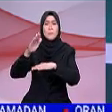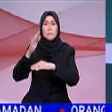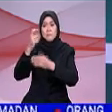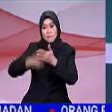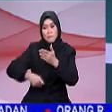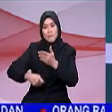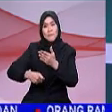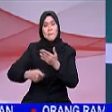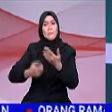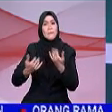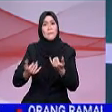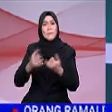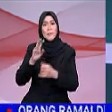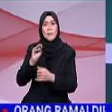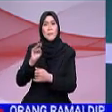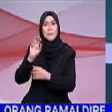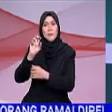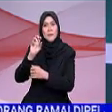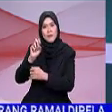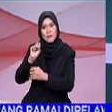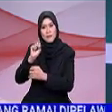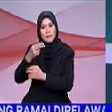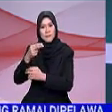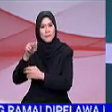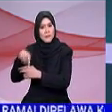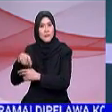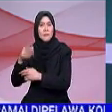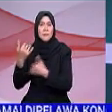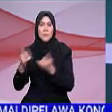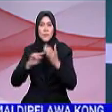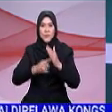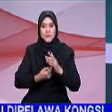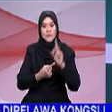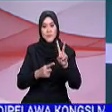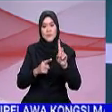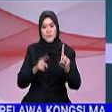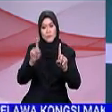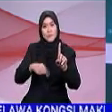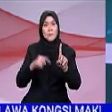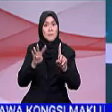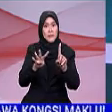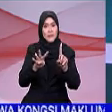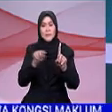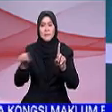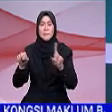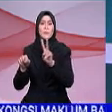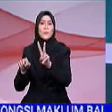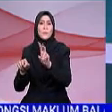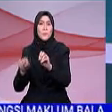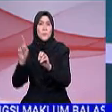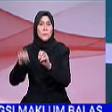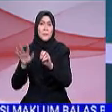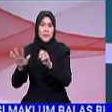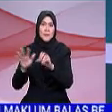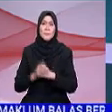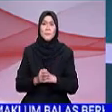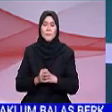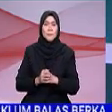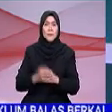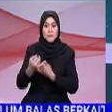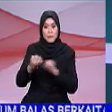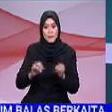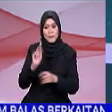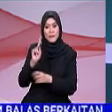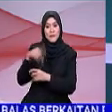perayaan SHMMP Hari Raya Puasa bermula 21 April lalu hingga 20 Mei. Sehubungan itu, pejabat KPDN